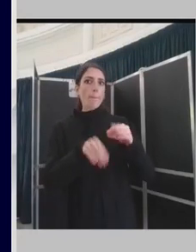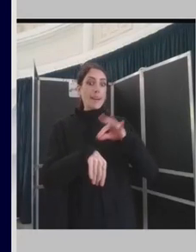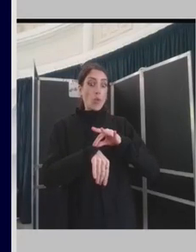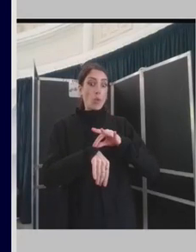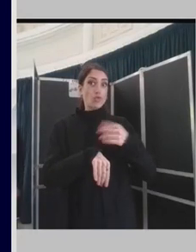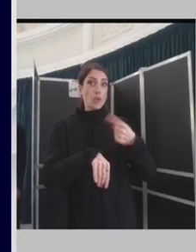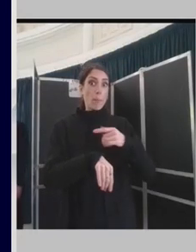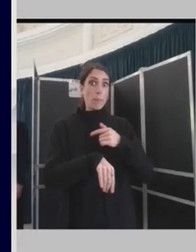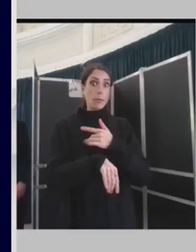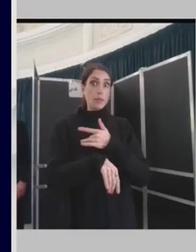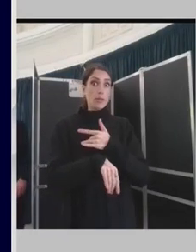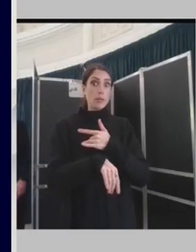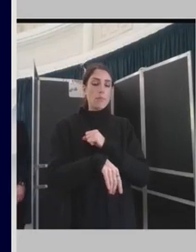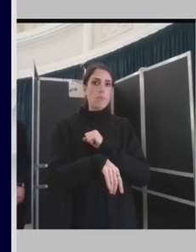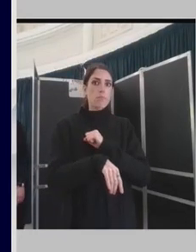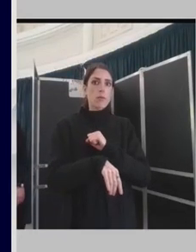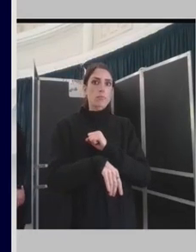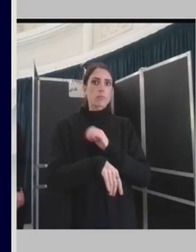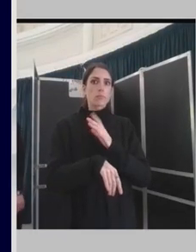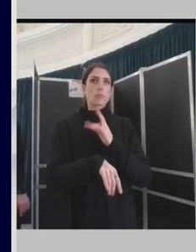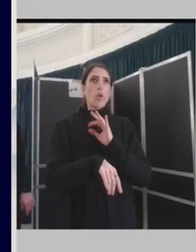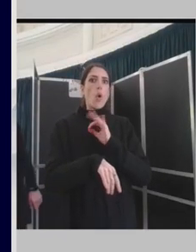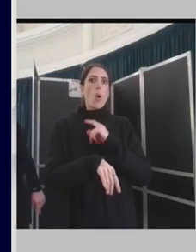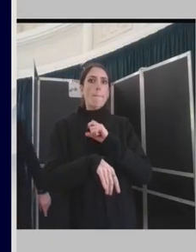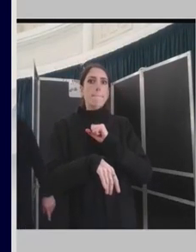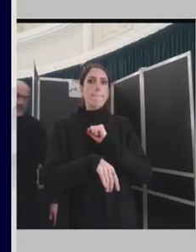Le diapositive vedo che non ci sono,